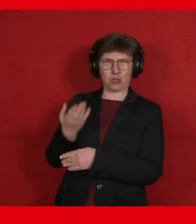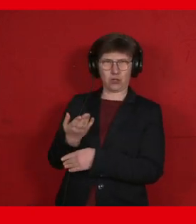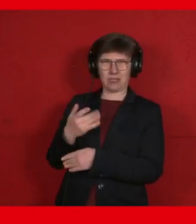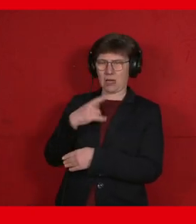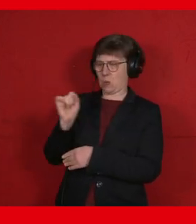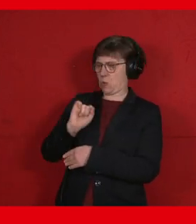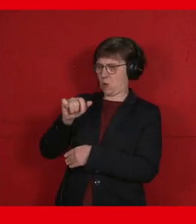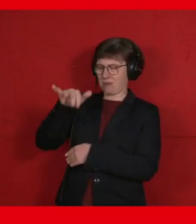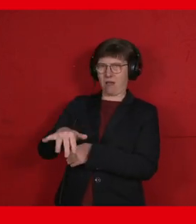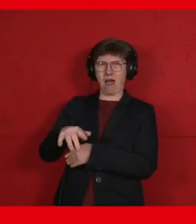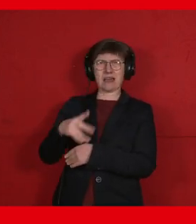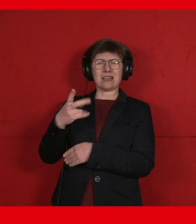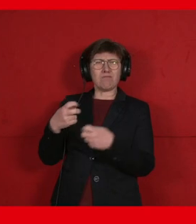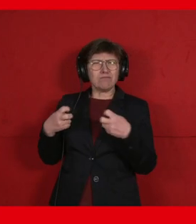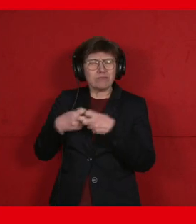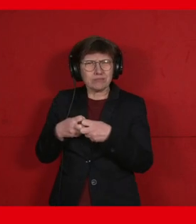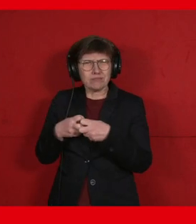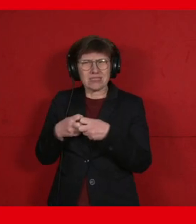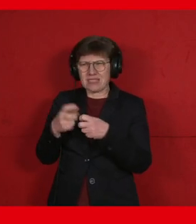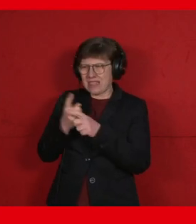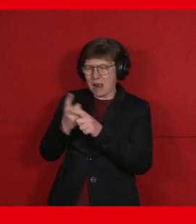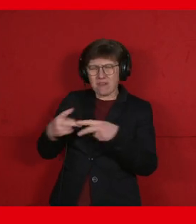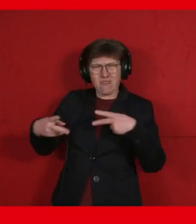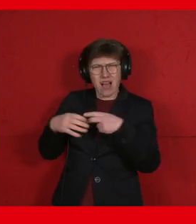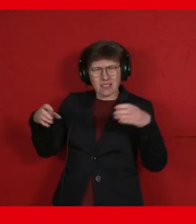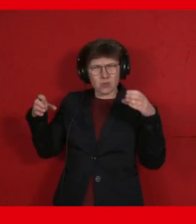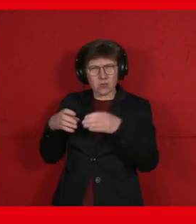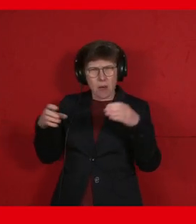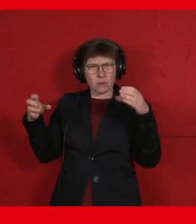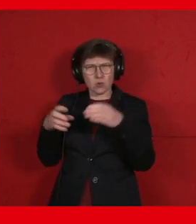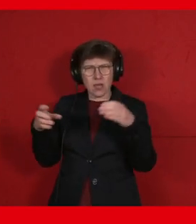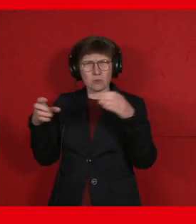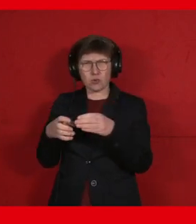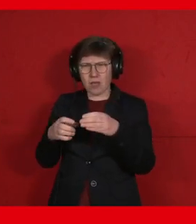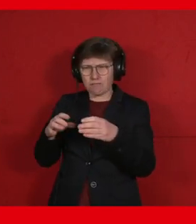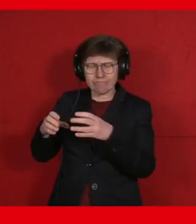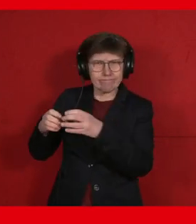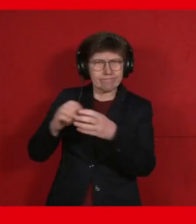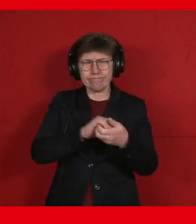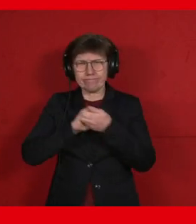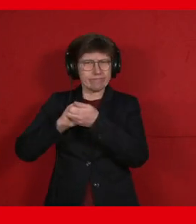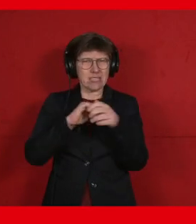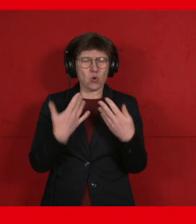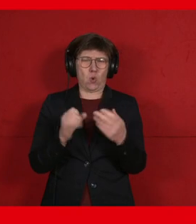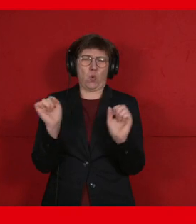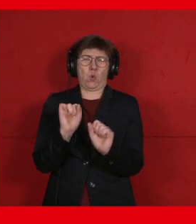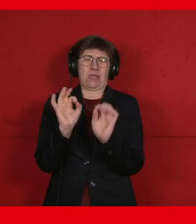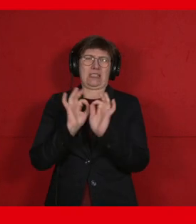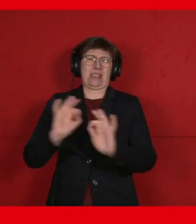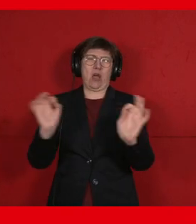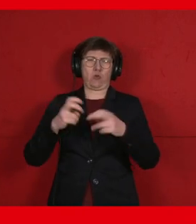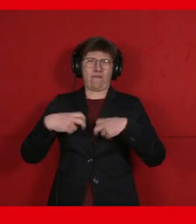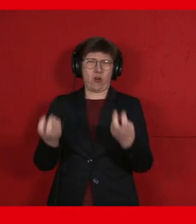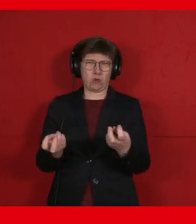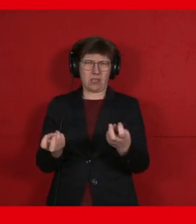und sagen, wie ihr auch jetzt zum Beispiel in dieser Phase zusammenkommt und an einem Strang zieht, ist eine unglaublich gute